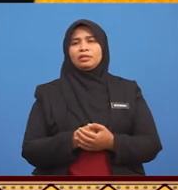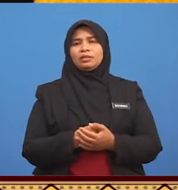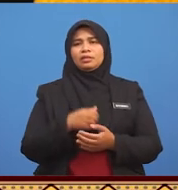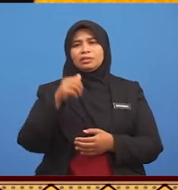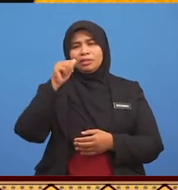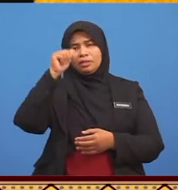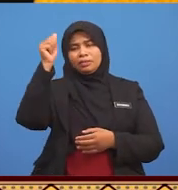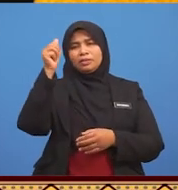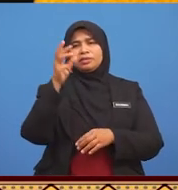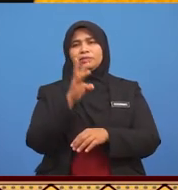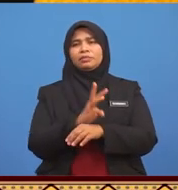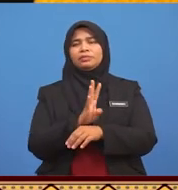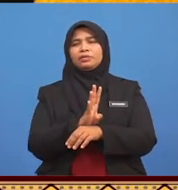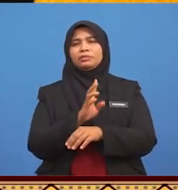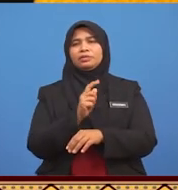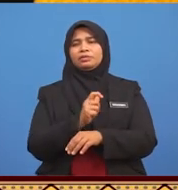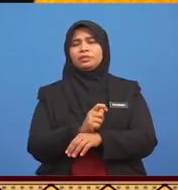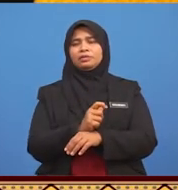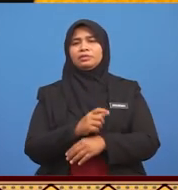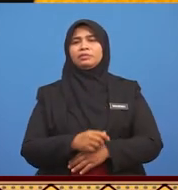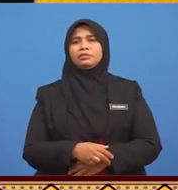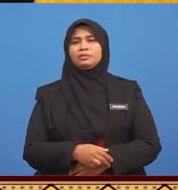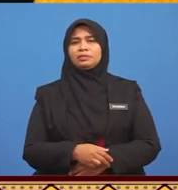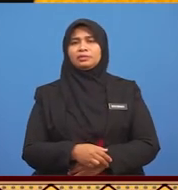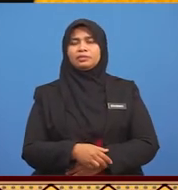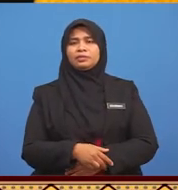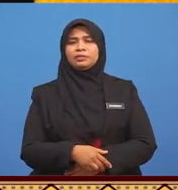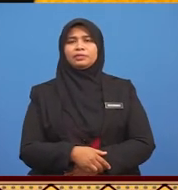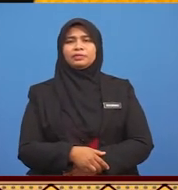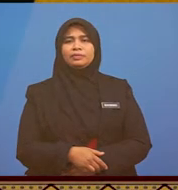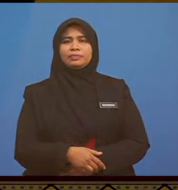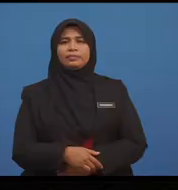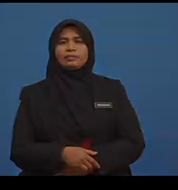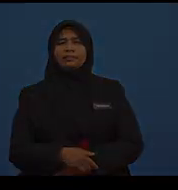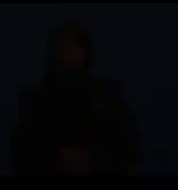taufiq wal hidayah. Wassalamualaikum warahmatullahi wabarakatuh.